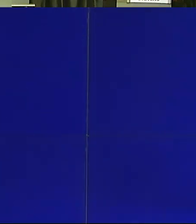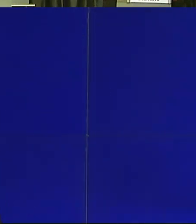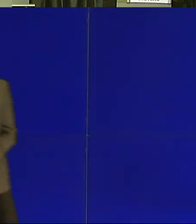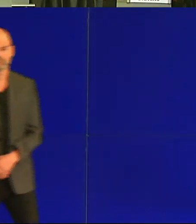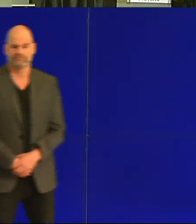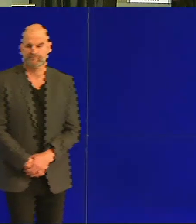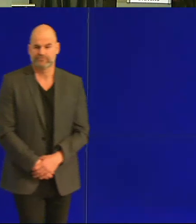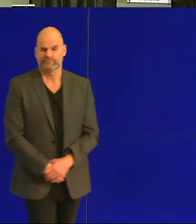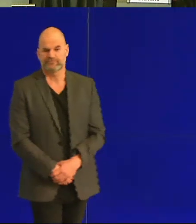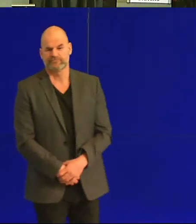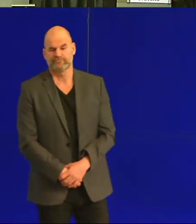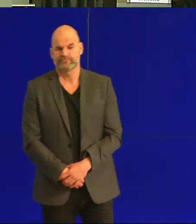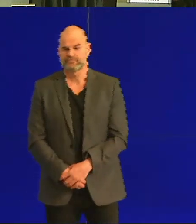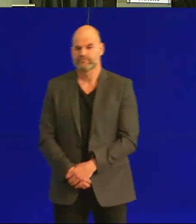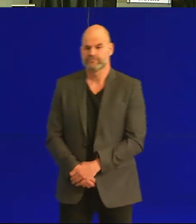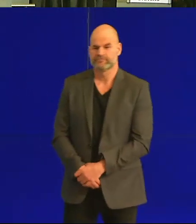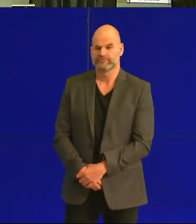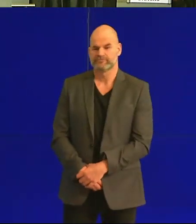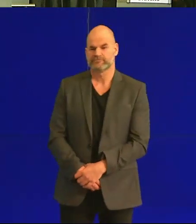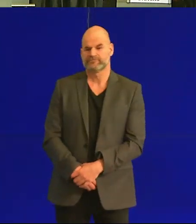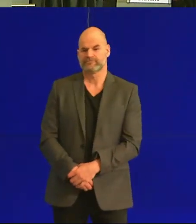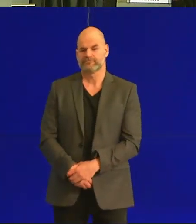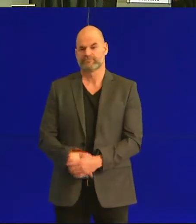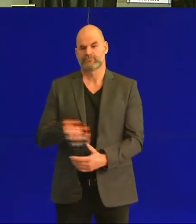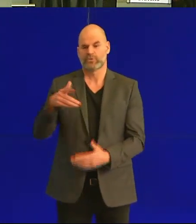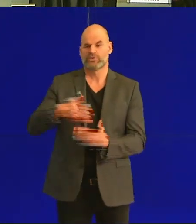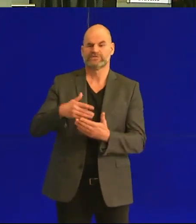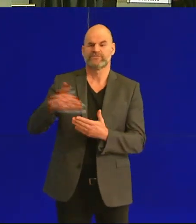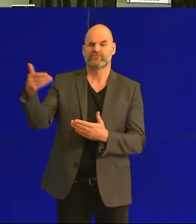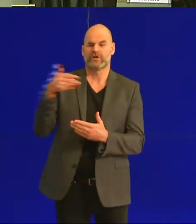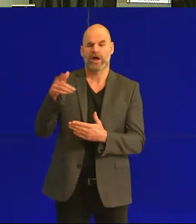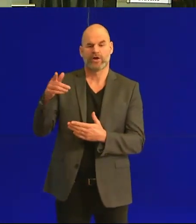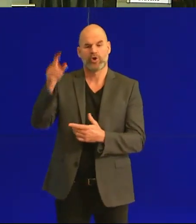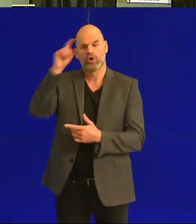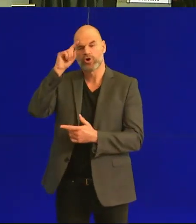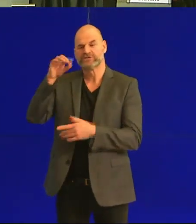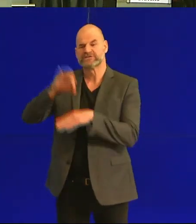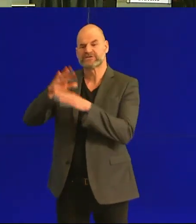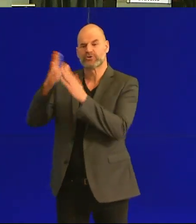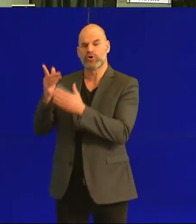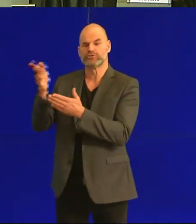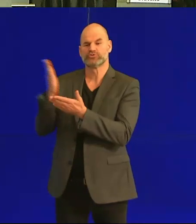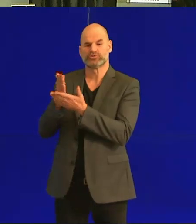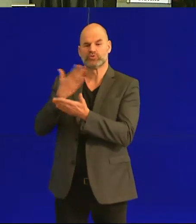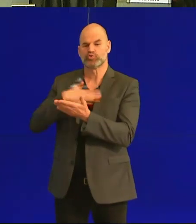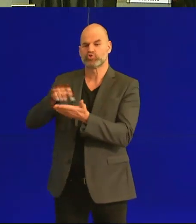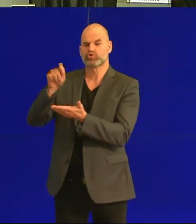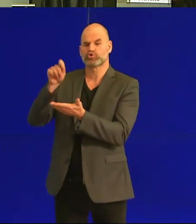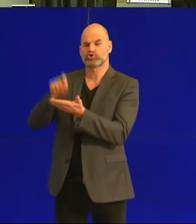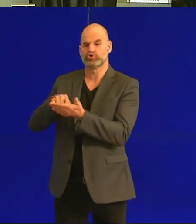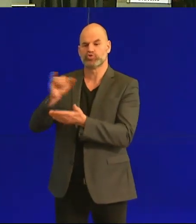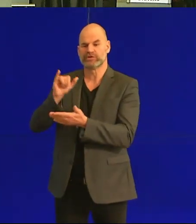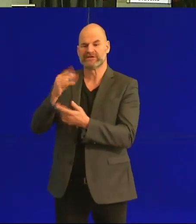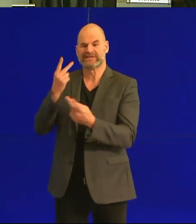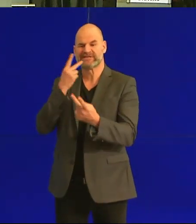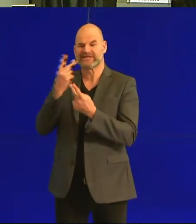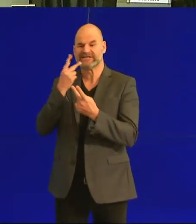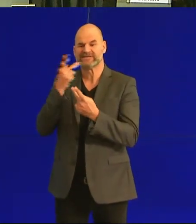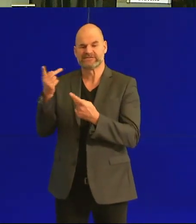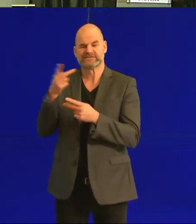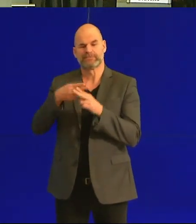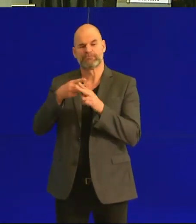cet universitaire canadien lac est un signal sinologue ce test couture culte the nits artistes aux